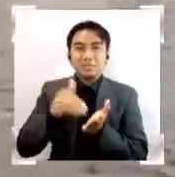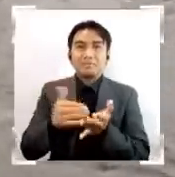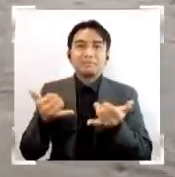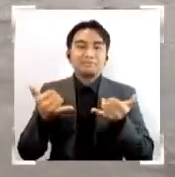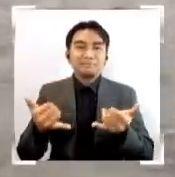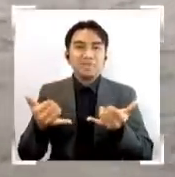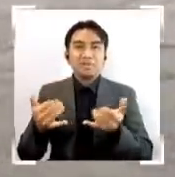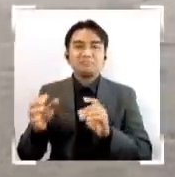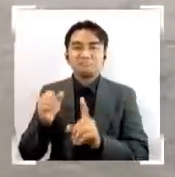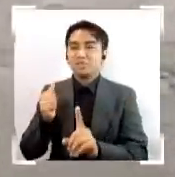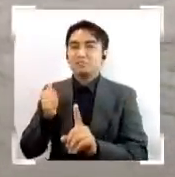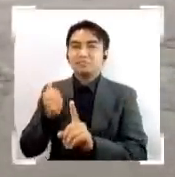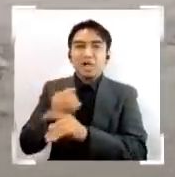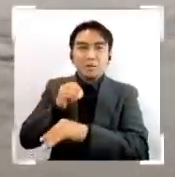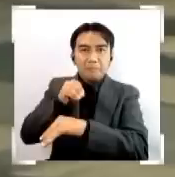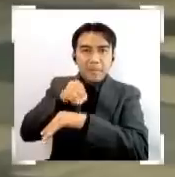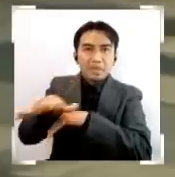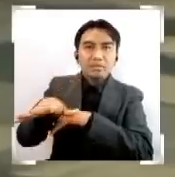residente.